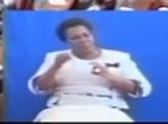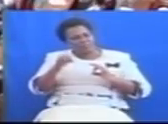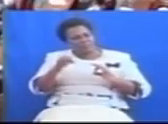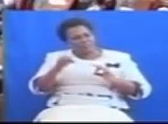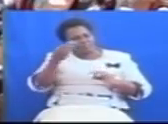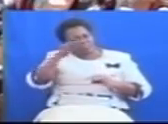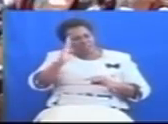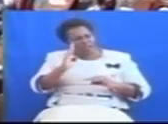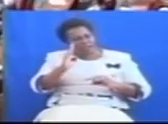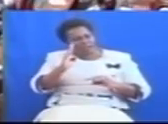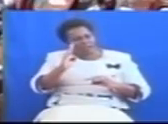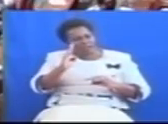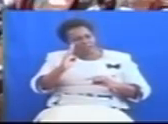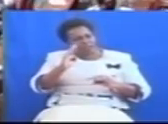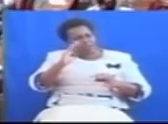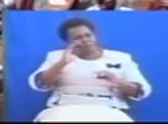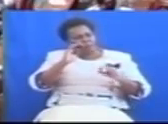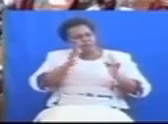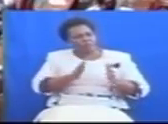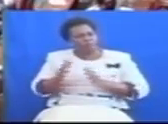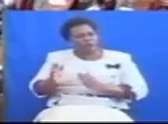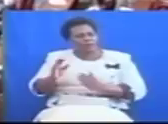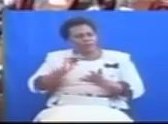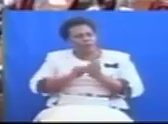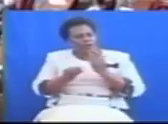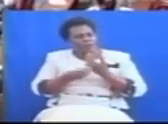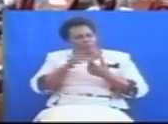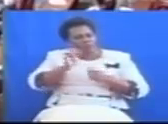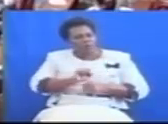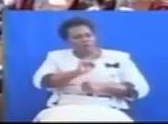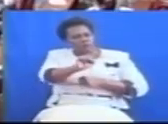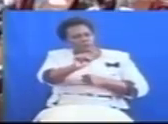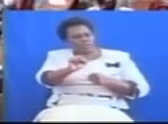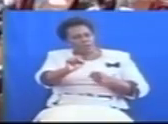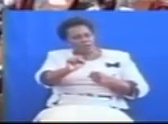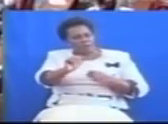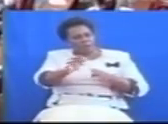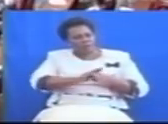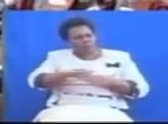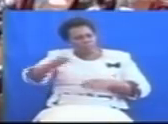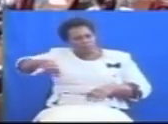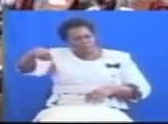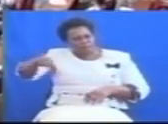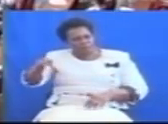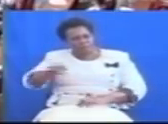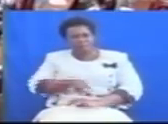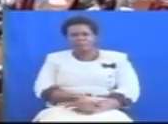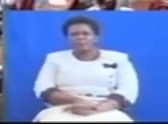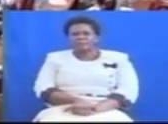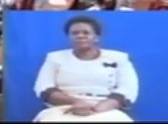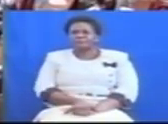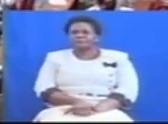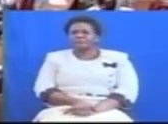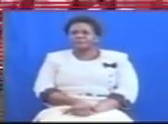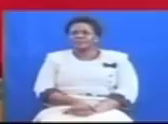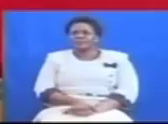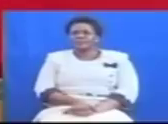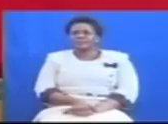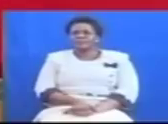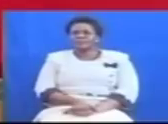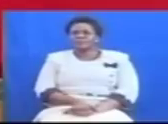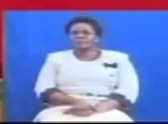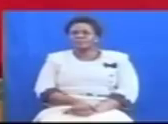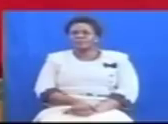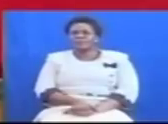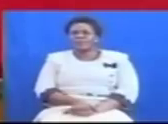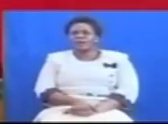matumizi ya plastiki hapa nchini? Naibu Waziri Musa Ramadhani Sima anajibu. Spika, kwa niaba ya Waziri